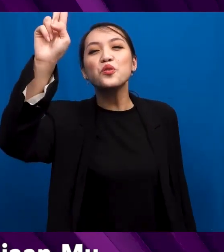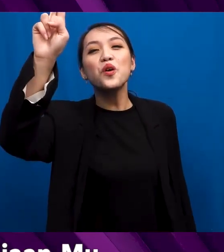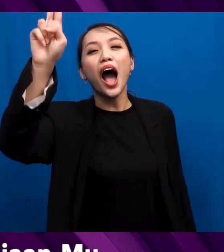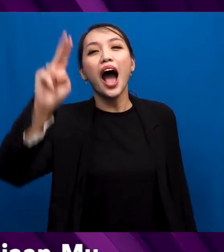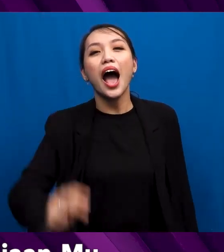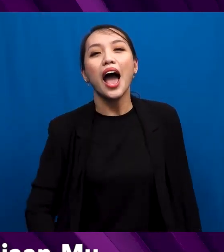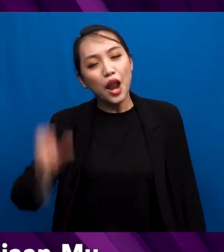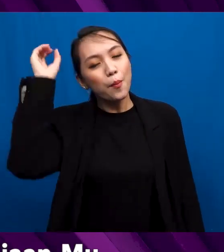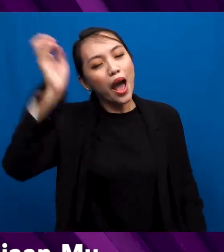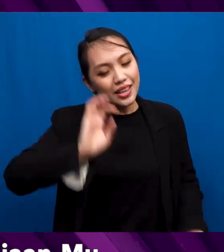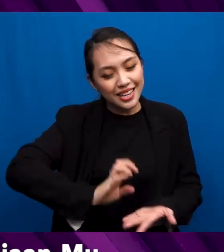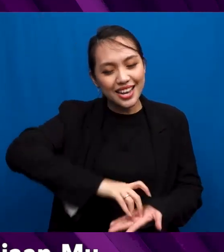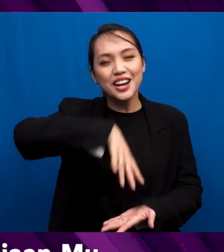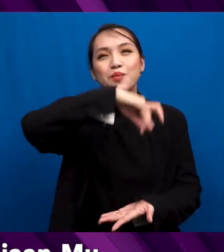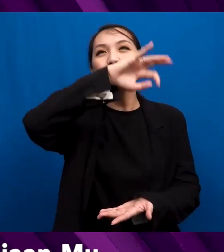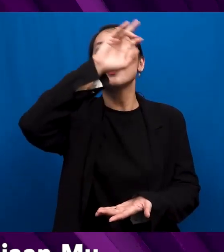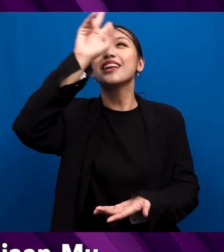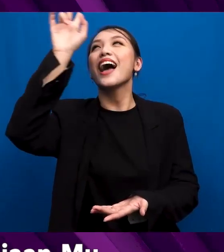Pakailah Tuhan bagi